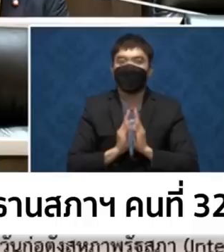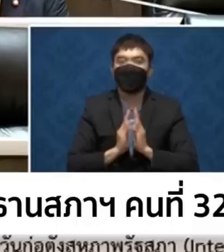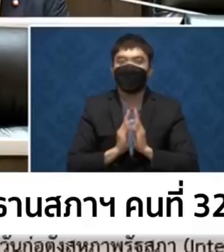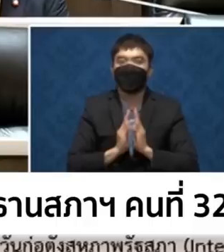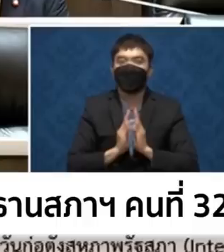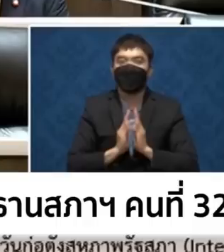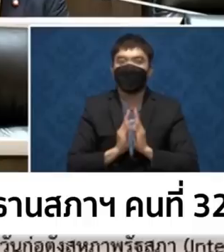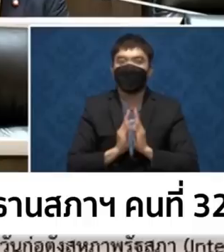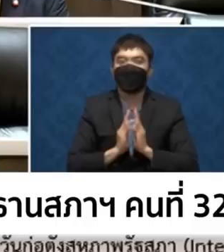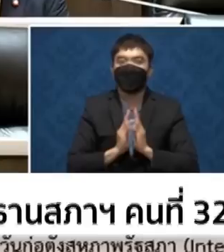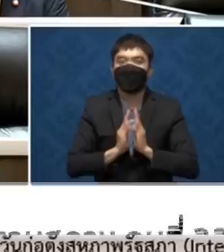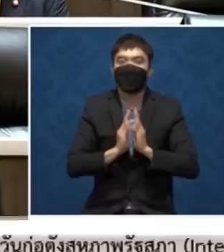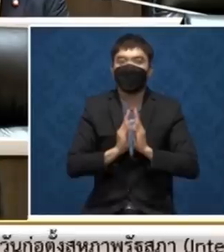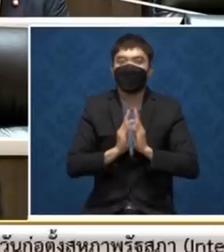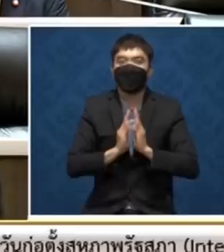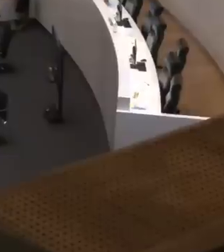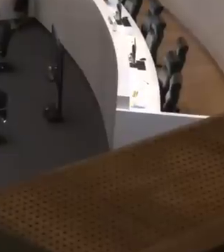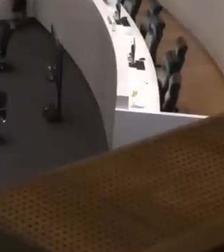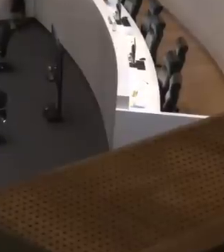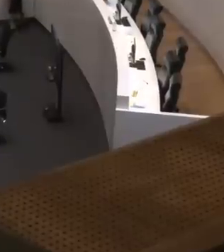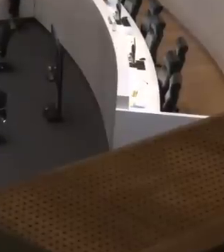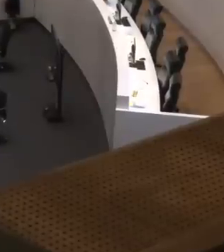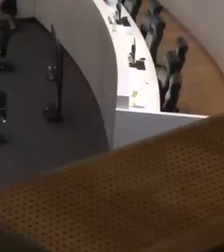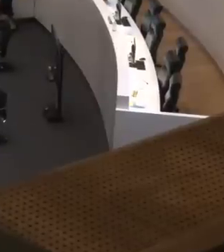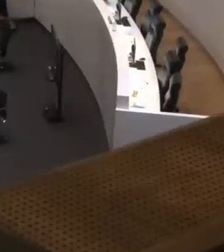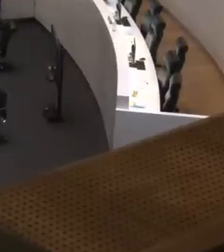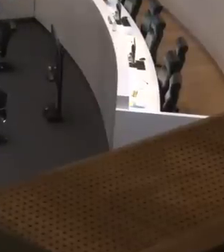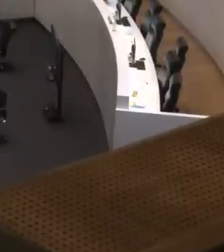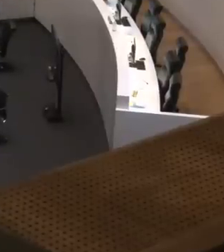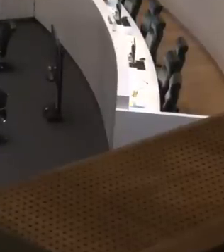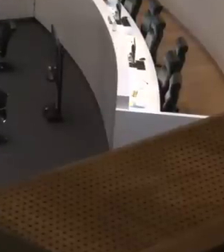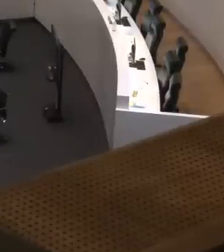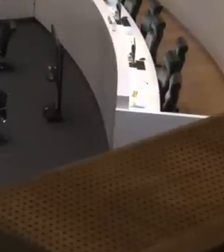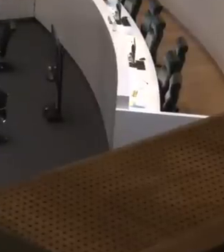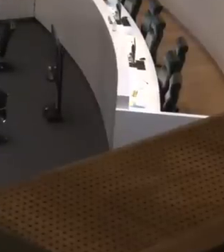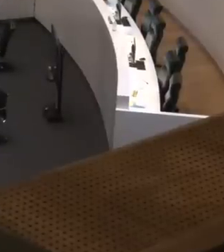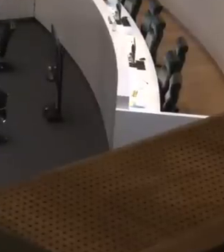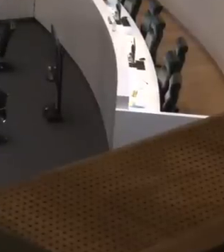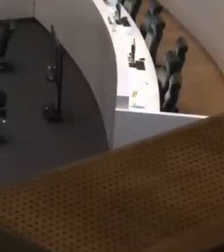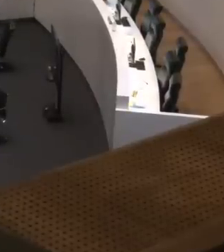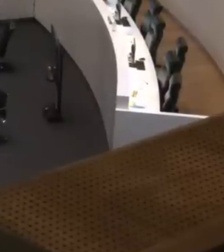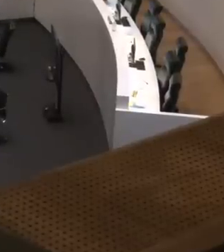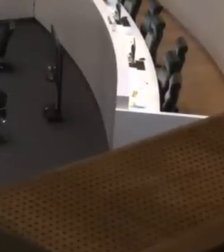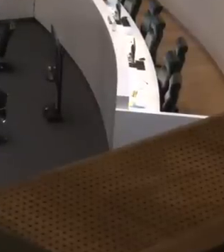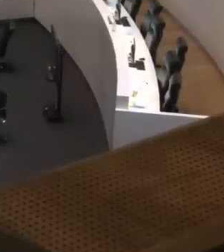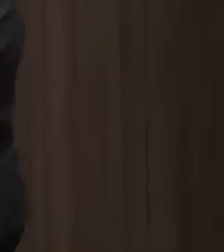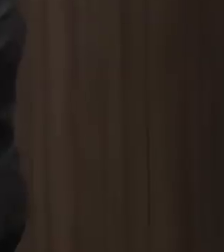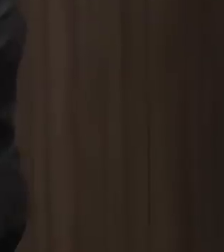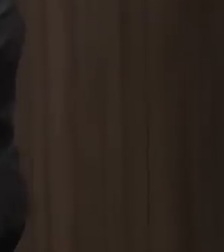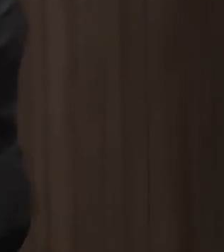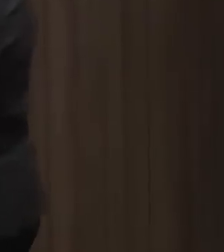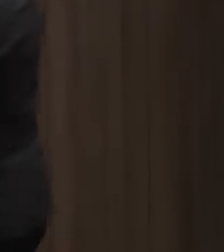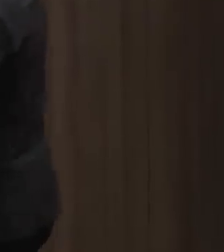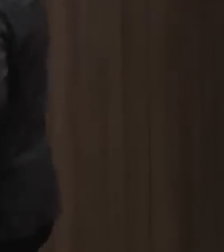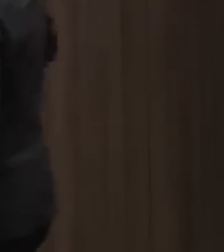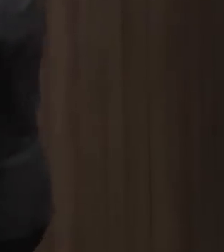างอันนี้แหละเป็นไฮไลท์เป็นโฟกัสที่คนบอกอุ๊ยทำไมมีเสนอแข่งด้วยเหมือนค่อนข้างเซอร์ไพรส์นะคะที่จู่ๆก็มีการเสนอแข่งนะ